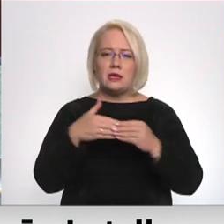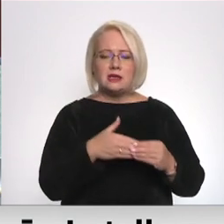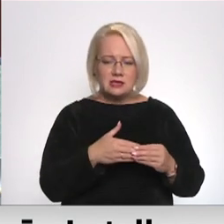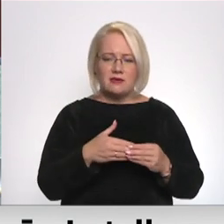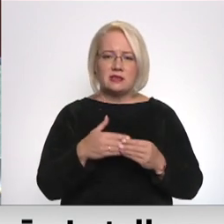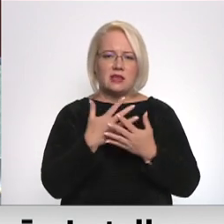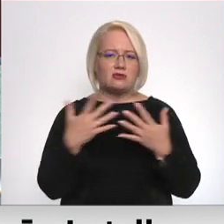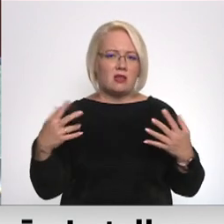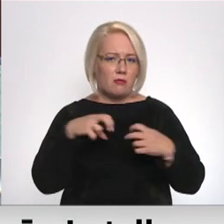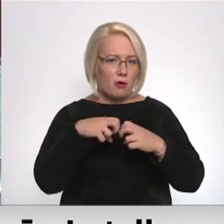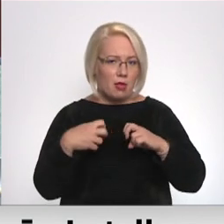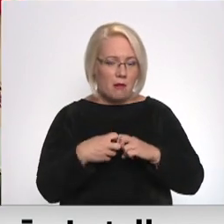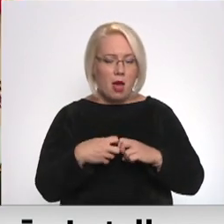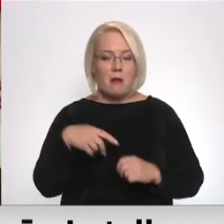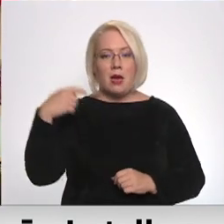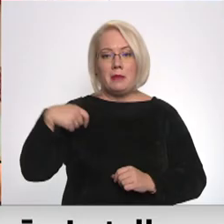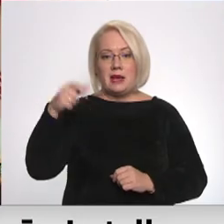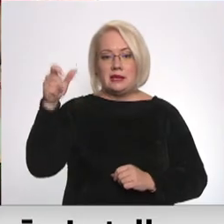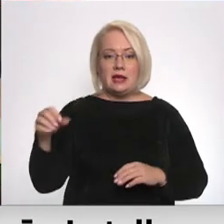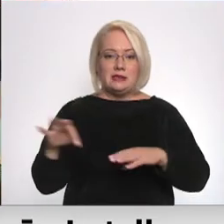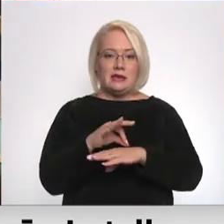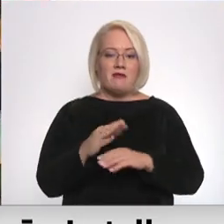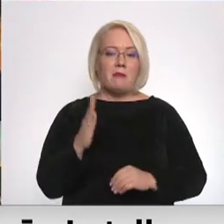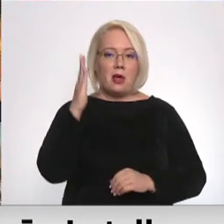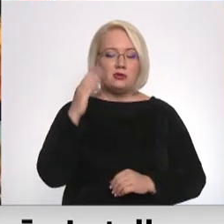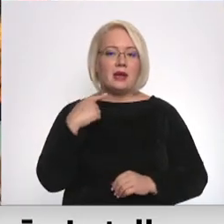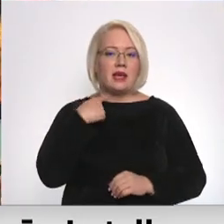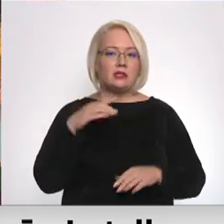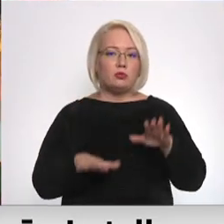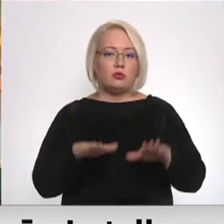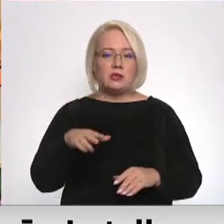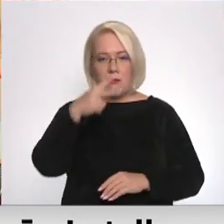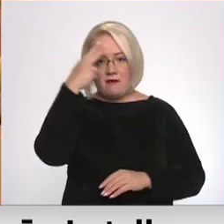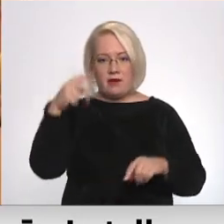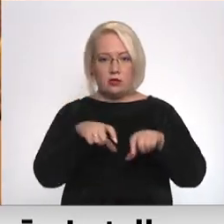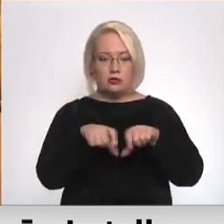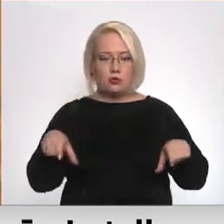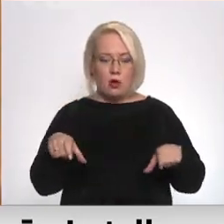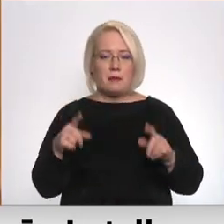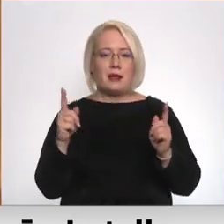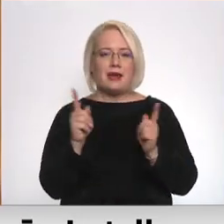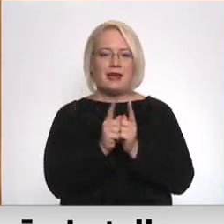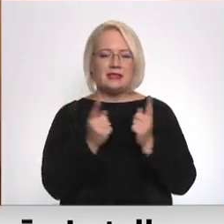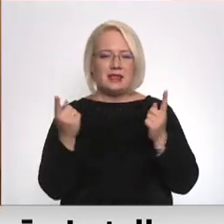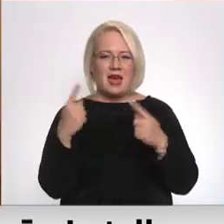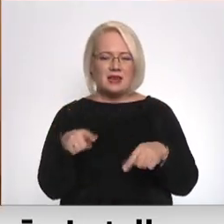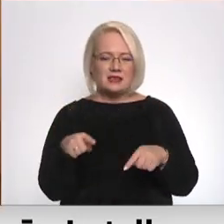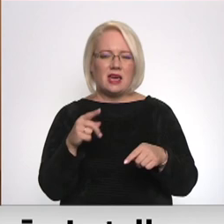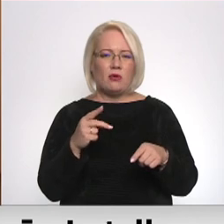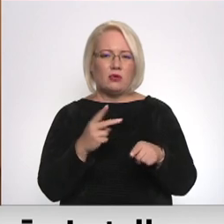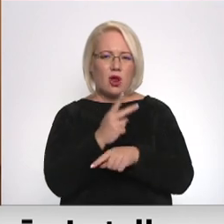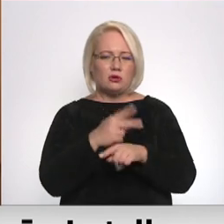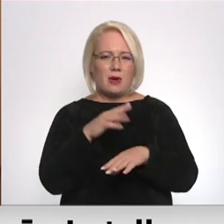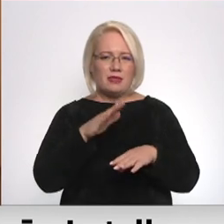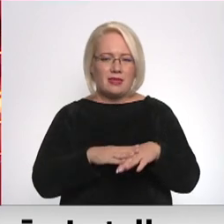vētrainiem ūdeņiem. Prezidents ar dzīvesbiedri balsoja Rīgas Purvciema vidusskolā. Īslaicīgu traucējumu dēļ elektroniskajā